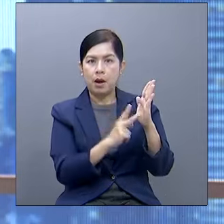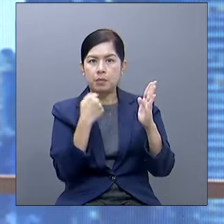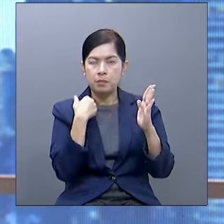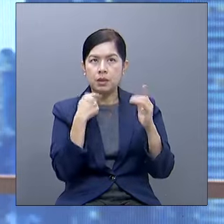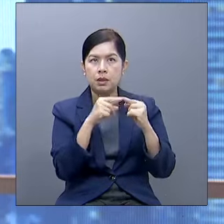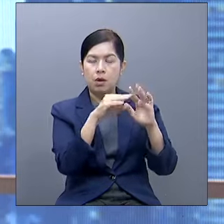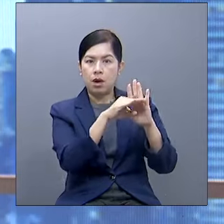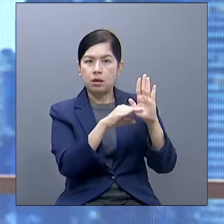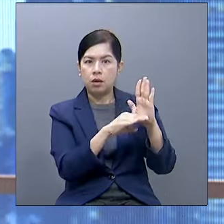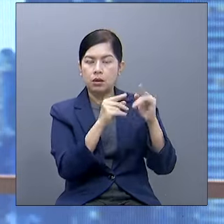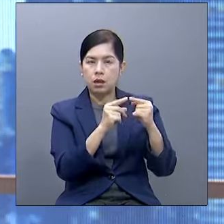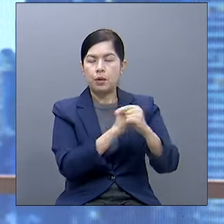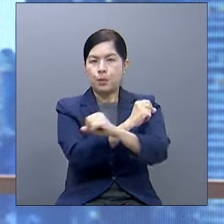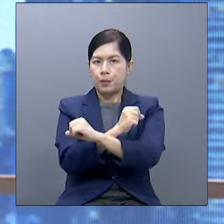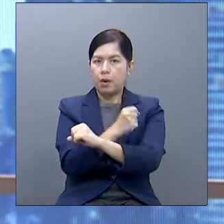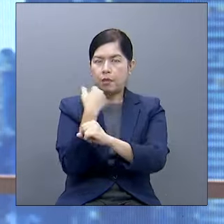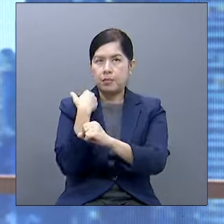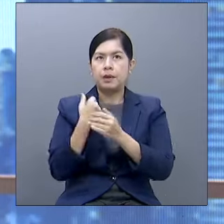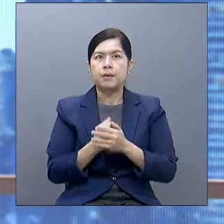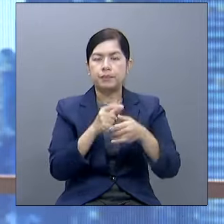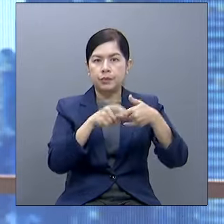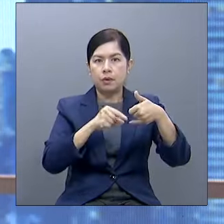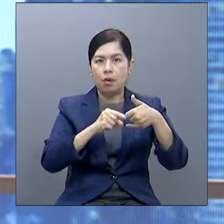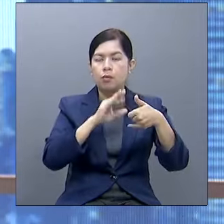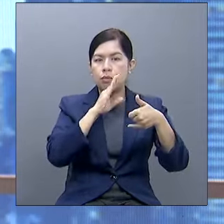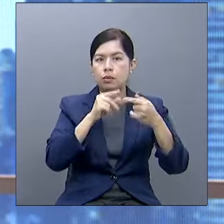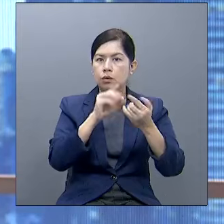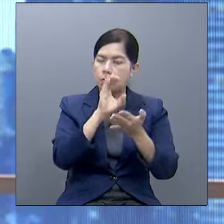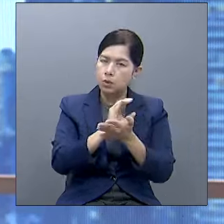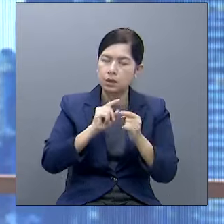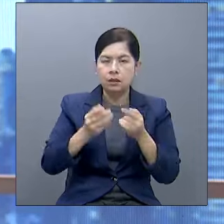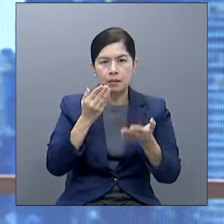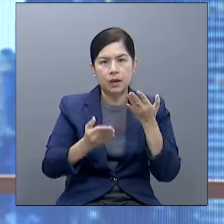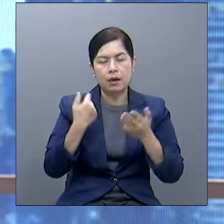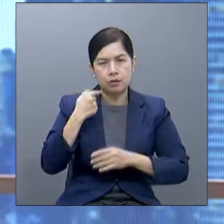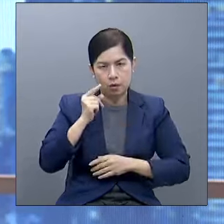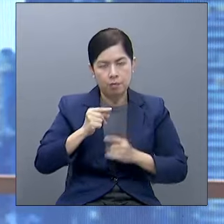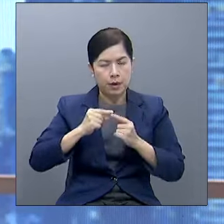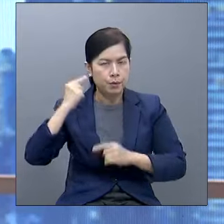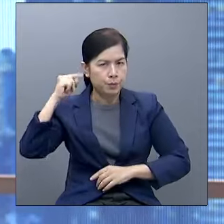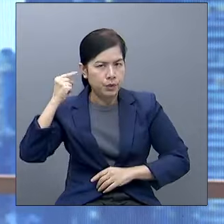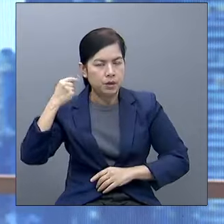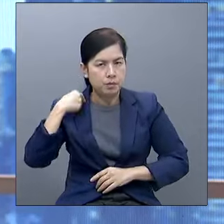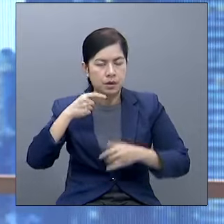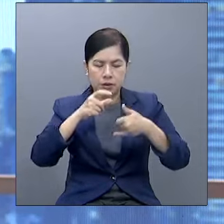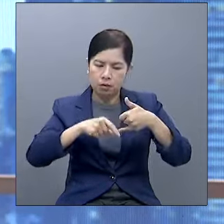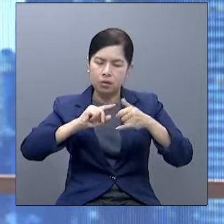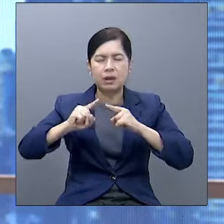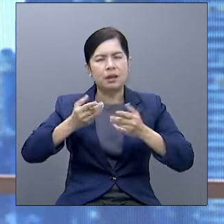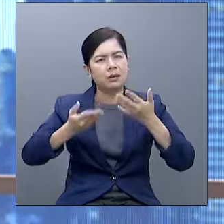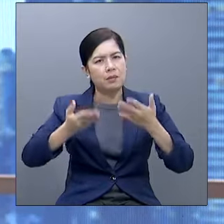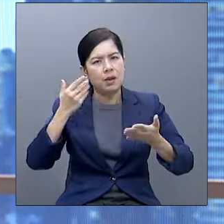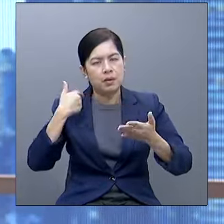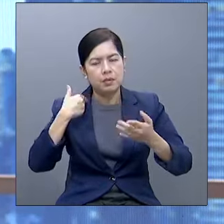ป็นผู้หญิงเนี่ยเขาบอกเจ้าพนักงานสอบสวนมันต้องเป็นผู้หญิงแล้วก็ในกรณีที่เป็นเด็กเนี่ยนะครับก็ต้องมีนักจิตวิทยานักสังคมสงเคราะห์มีเขาเรียกว่าสหวิชาชี